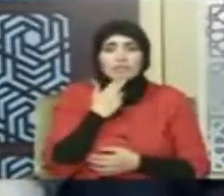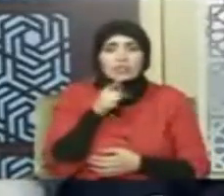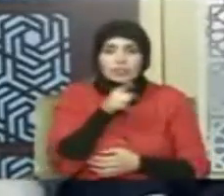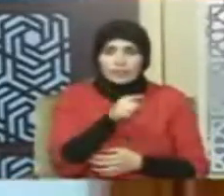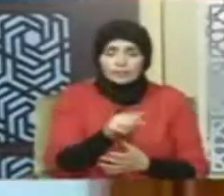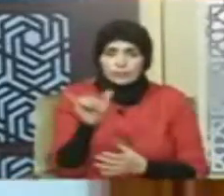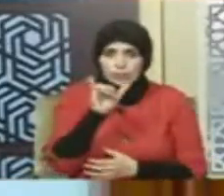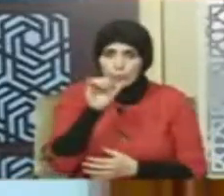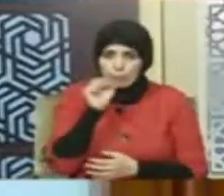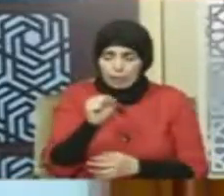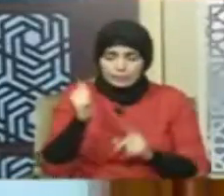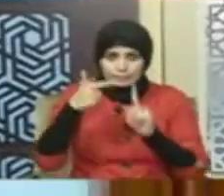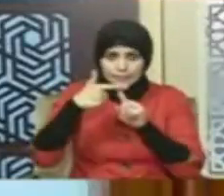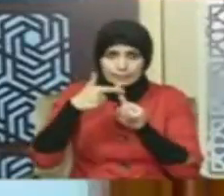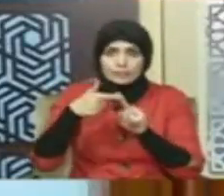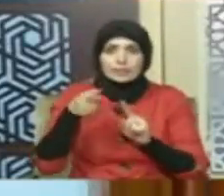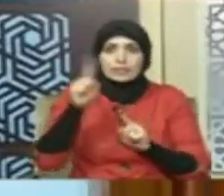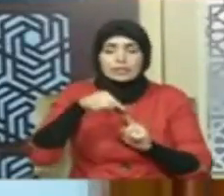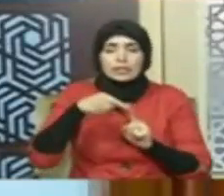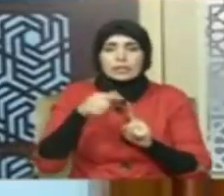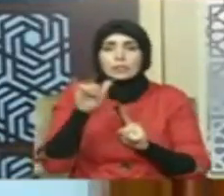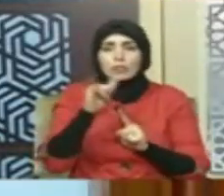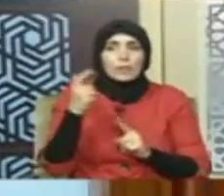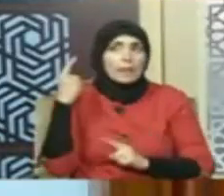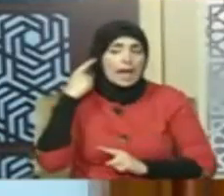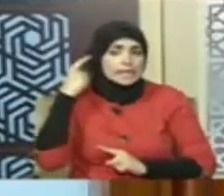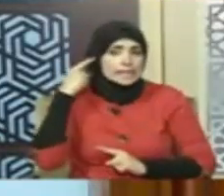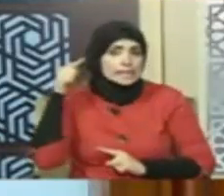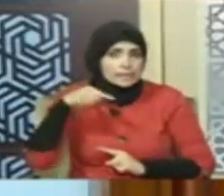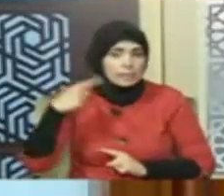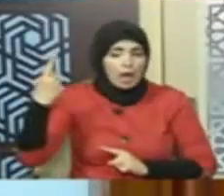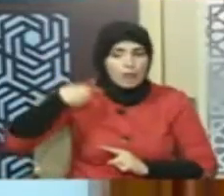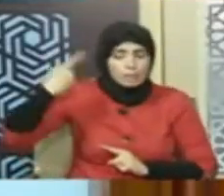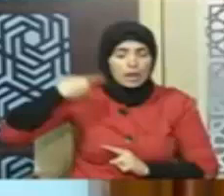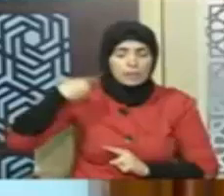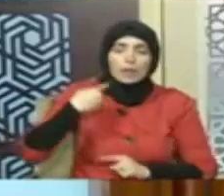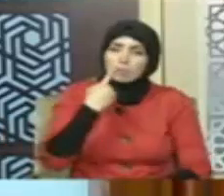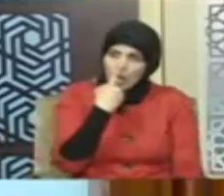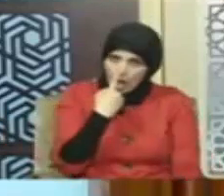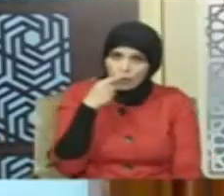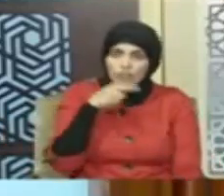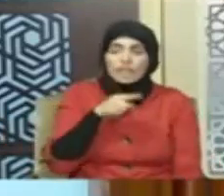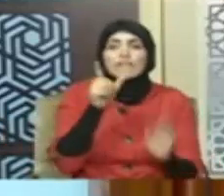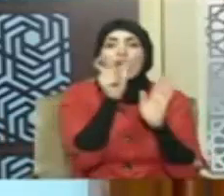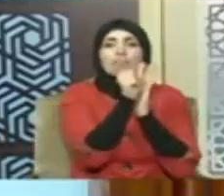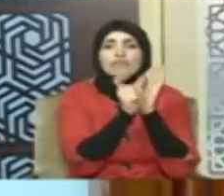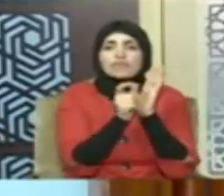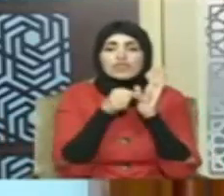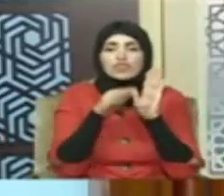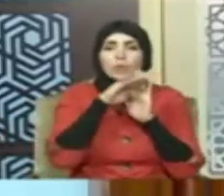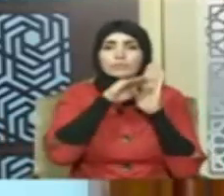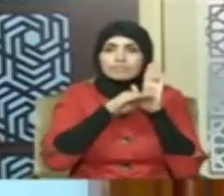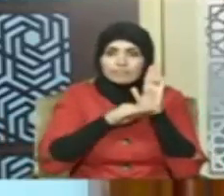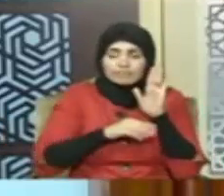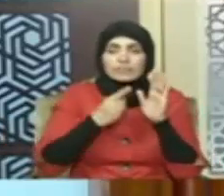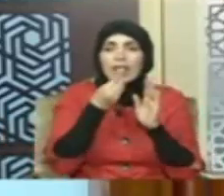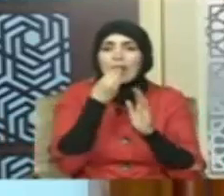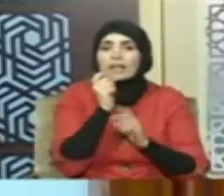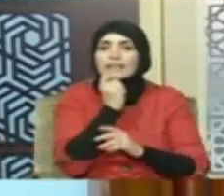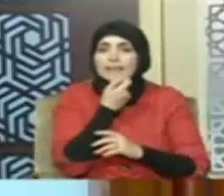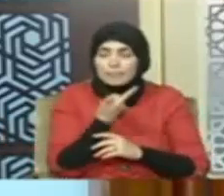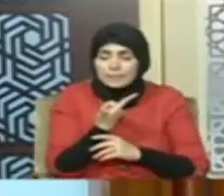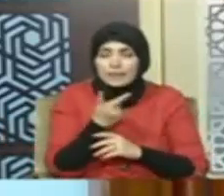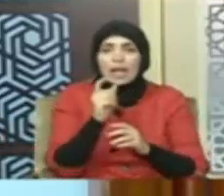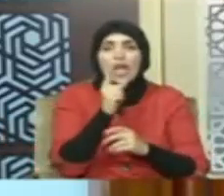الأمر الأهم أن تعنى وأن تستمع لتعليمات المسجد في تنظيم الإفطار، في تنظيم السحور، في تنظيم